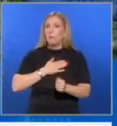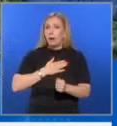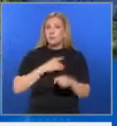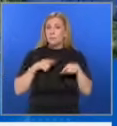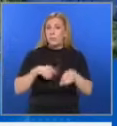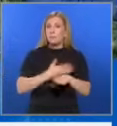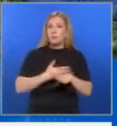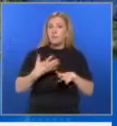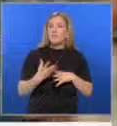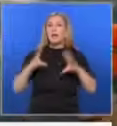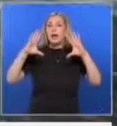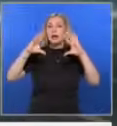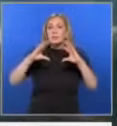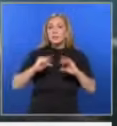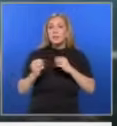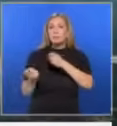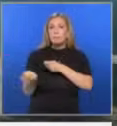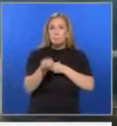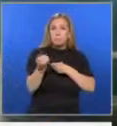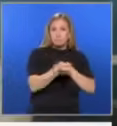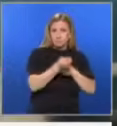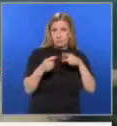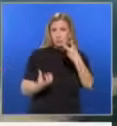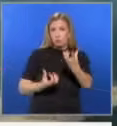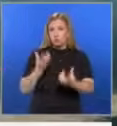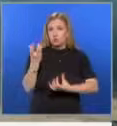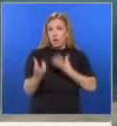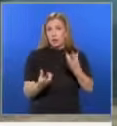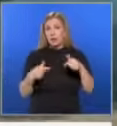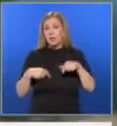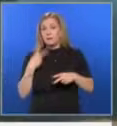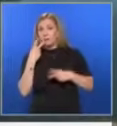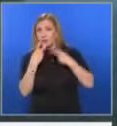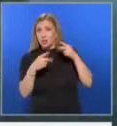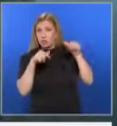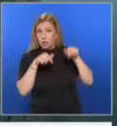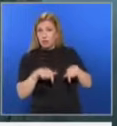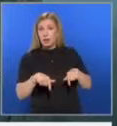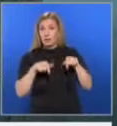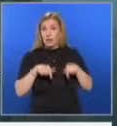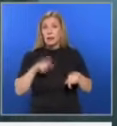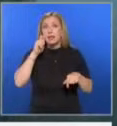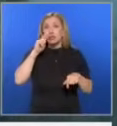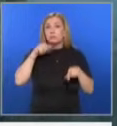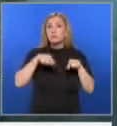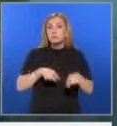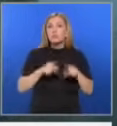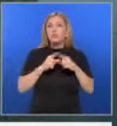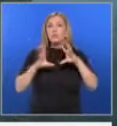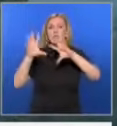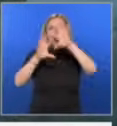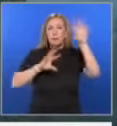да гасят пожара на метри от нас. Колегата оператор ще ви покаже този дим, който е обхванал